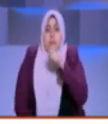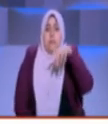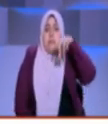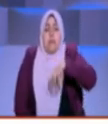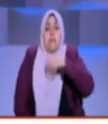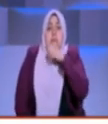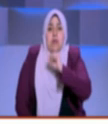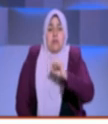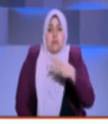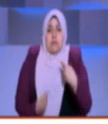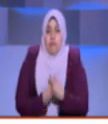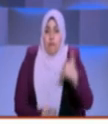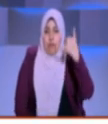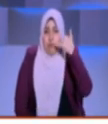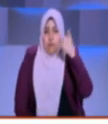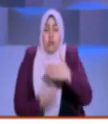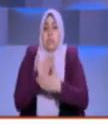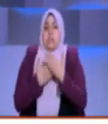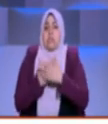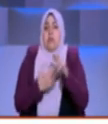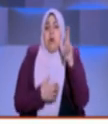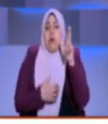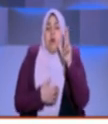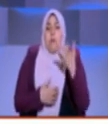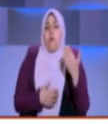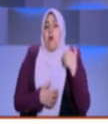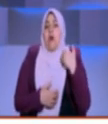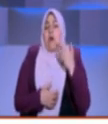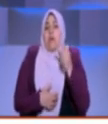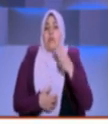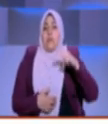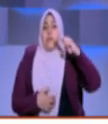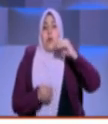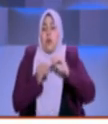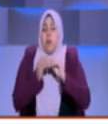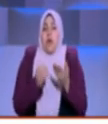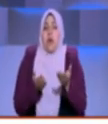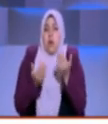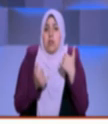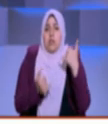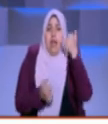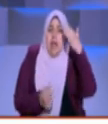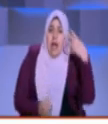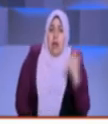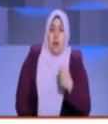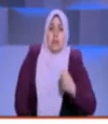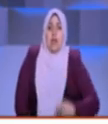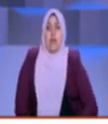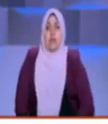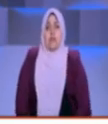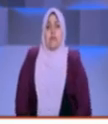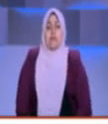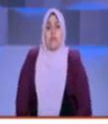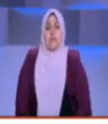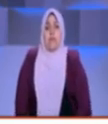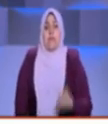مارسيليا ينضم إلينا الآن ليطلعنا على جديد الأرقام والتطورات المرتبطة بإحصاءات الإصابة والوفيات الجديدة. خالد أهلا بك. أهلا